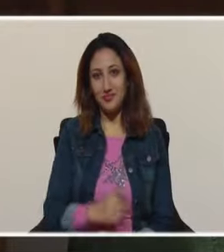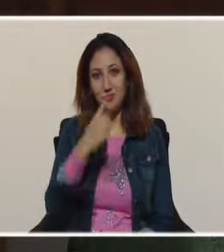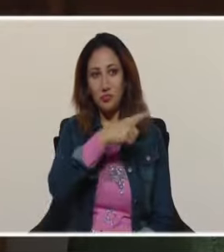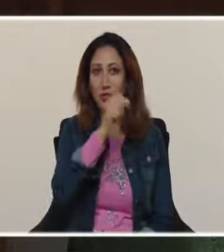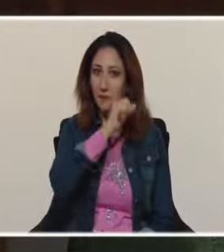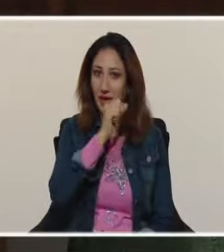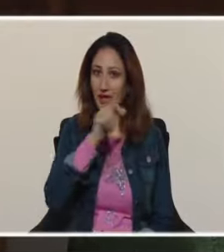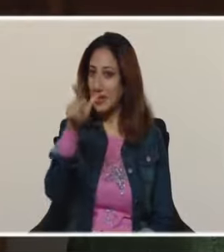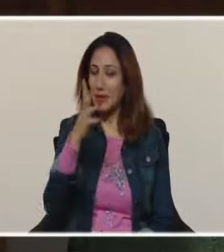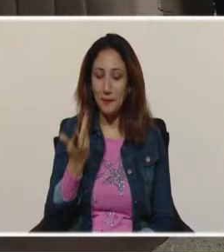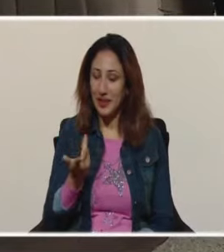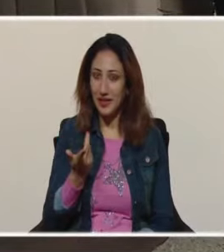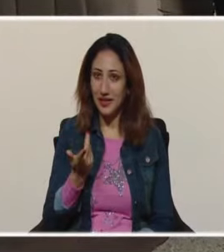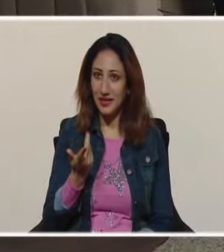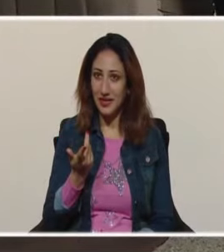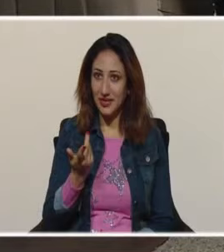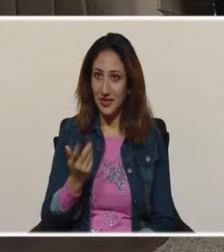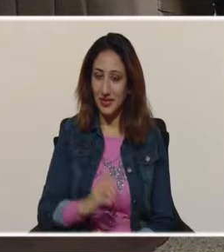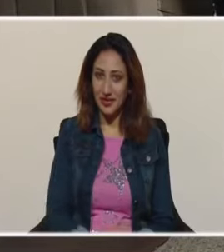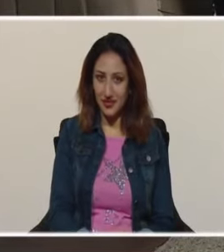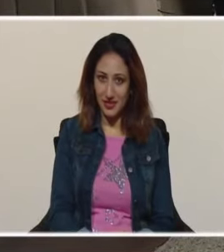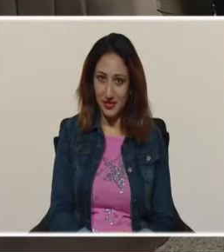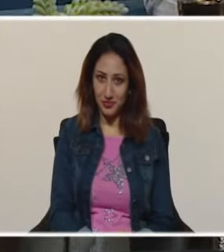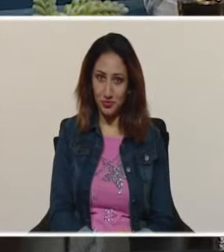التالنت اللي عندهم ها هتعملوا انتوا ايه؟ فقره؟